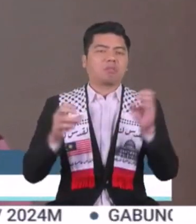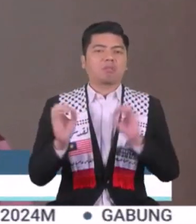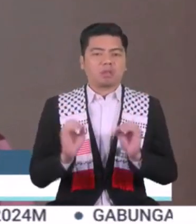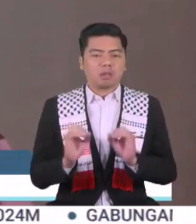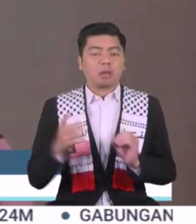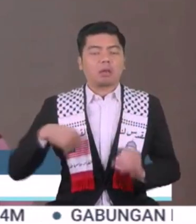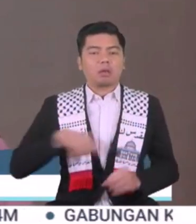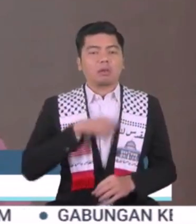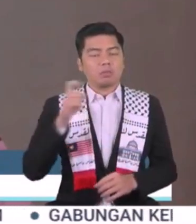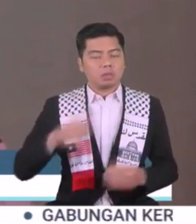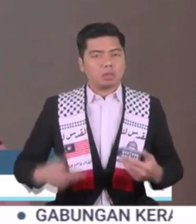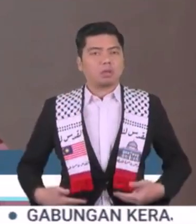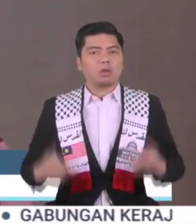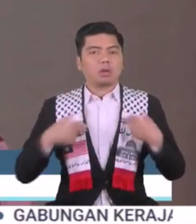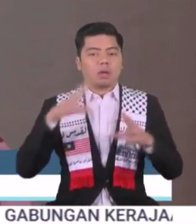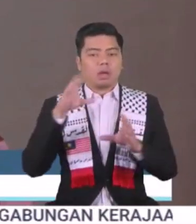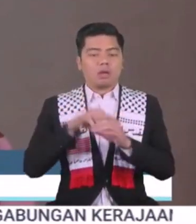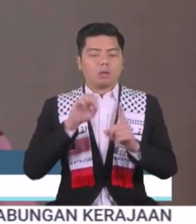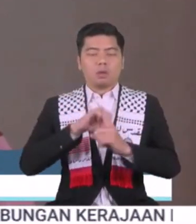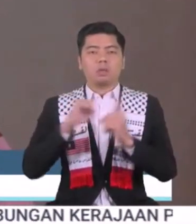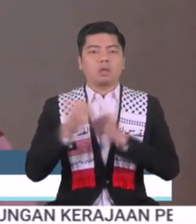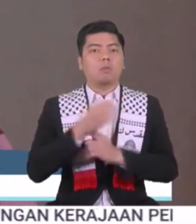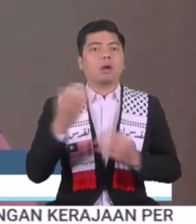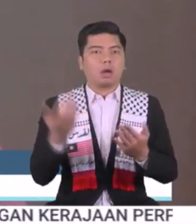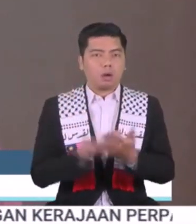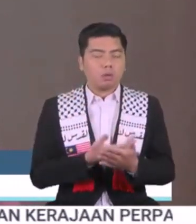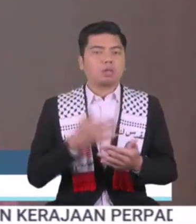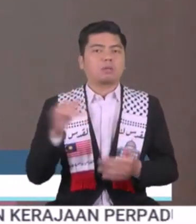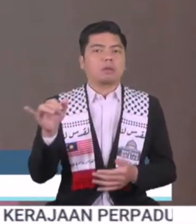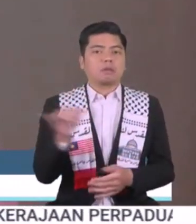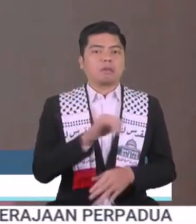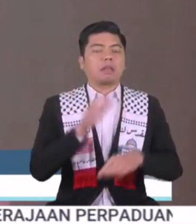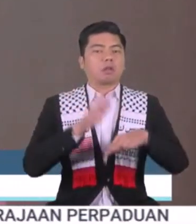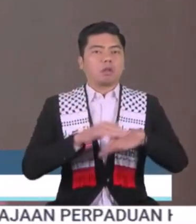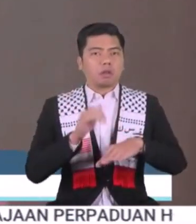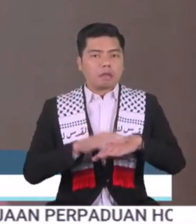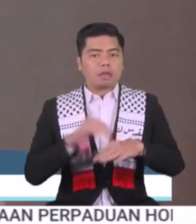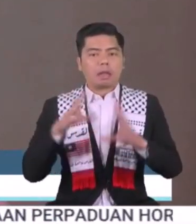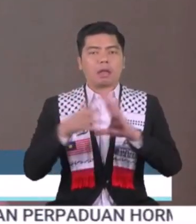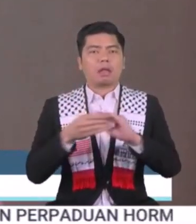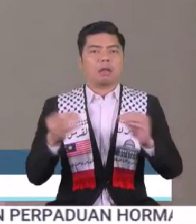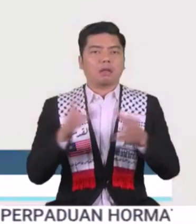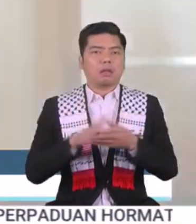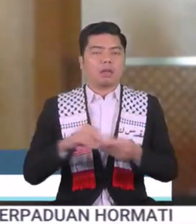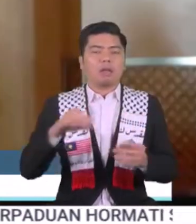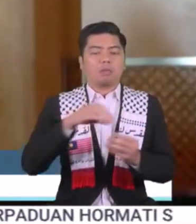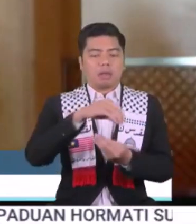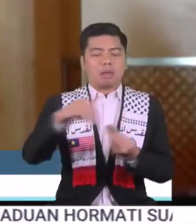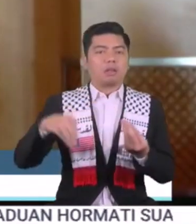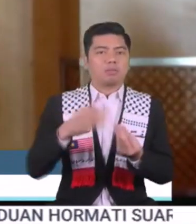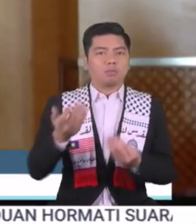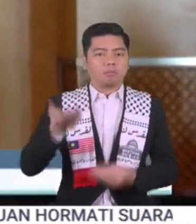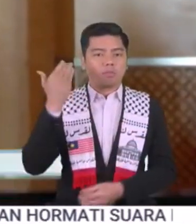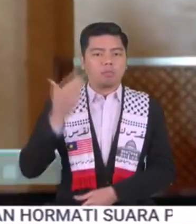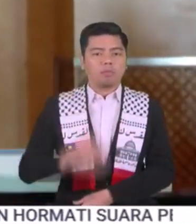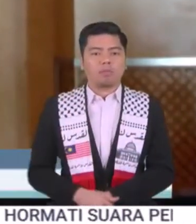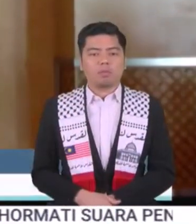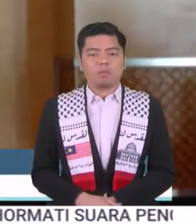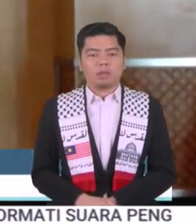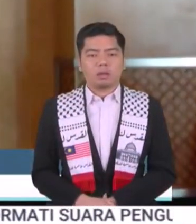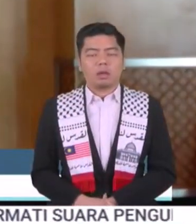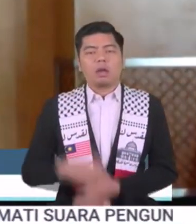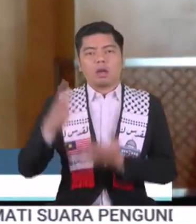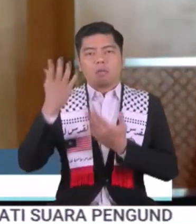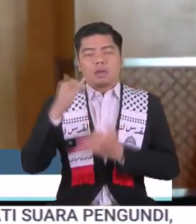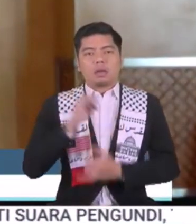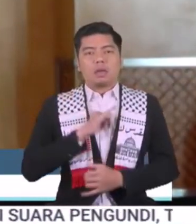perlu hidup dalam suasana yang baru seperti yang diajar oleh baginda sallallahu alaihi wasallam, kehidupan yang baru di Madinah. Harapan saya sebagai rakyat